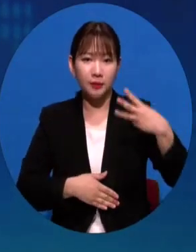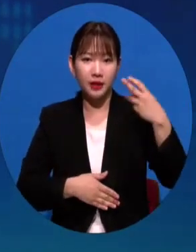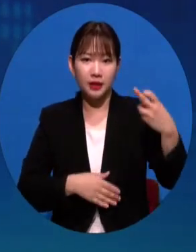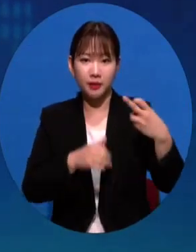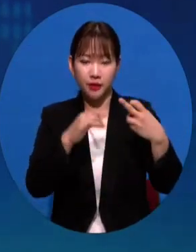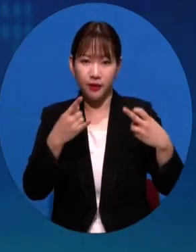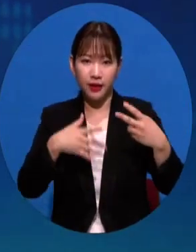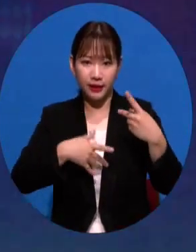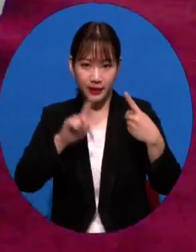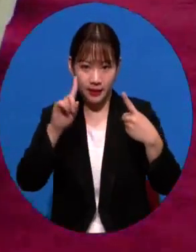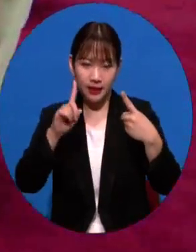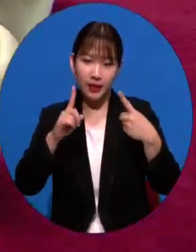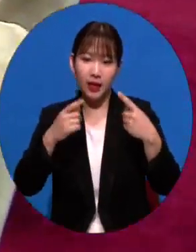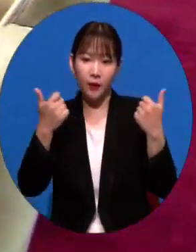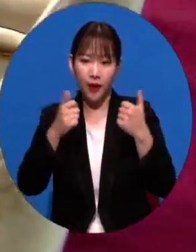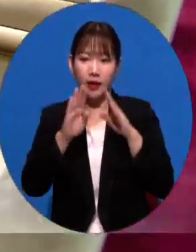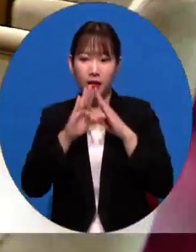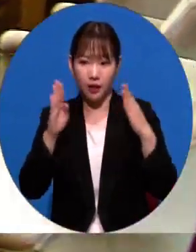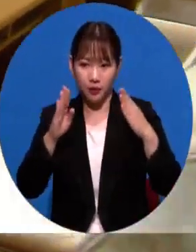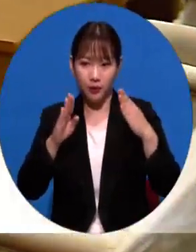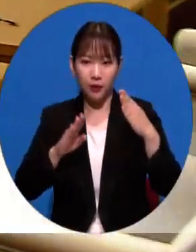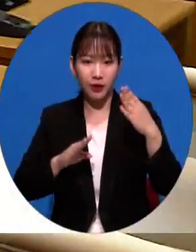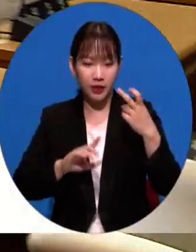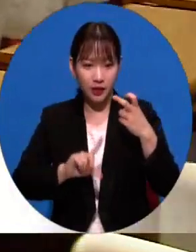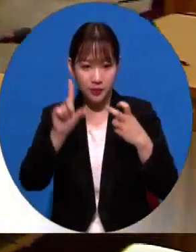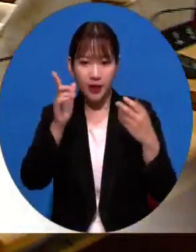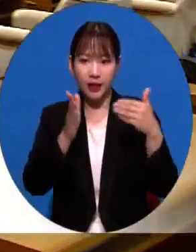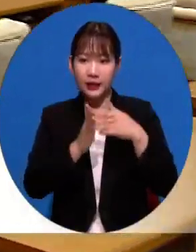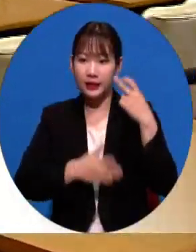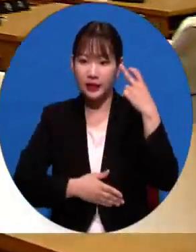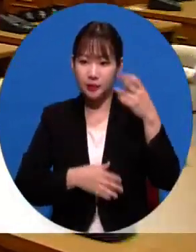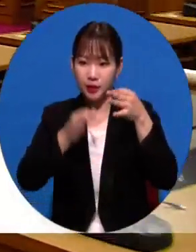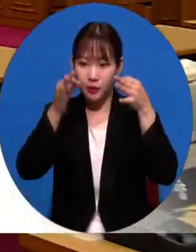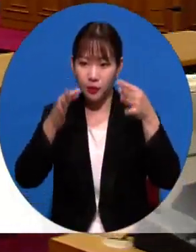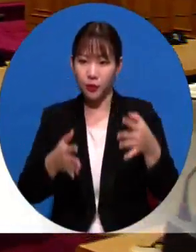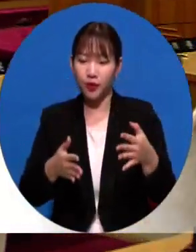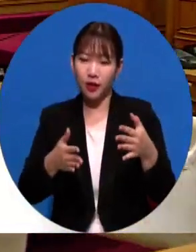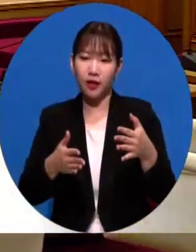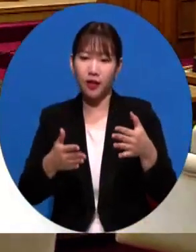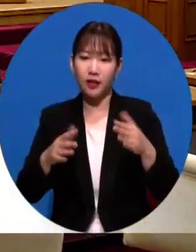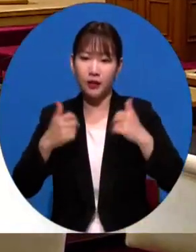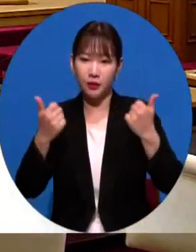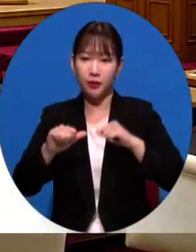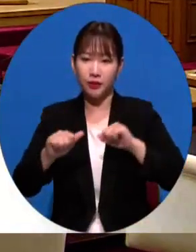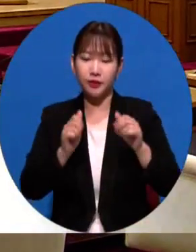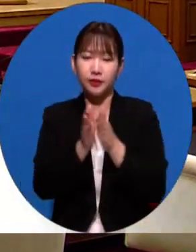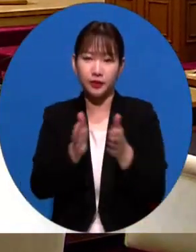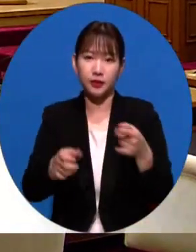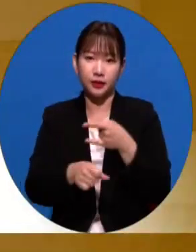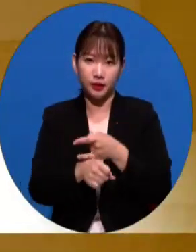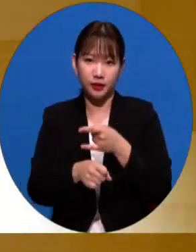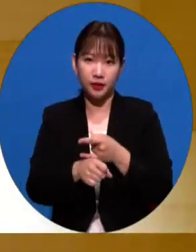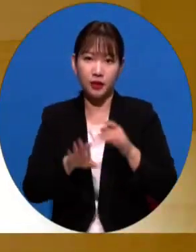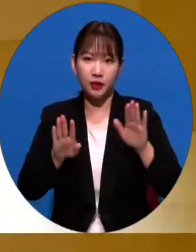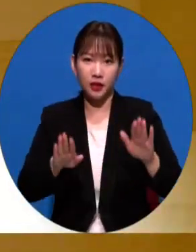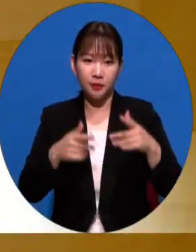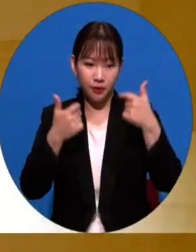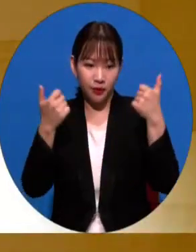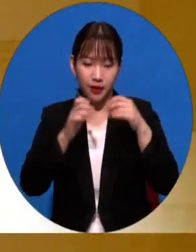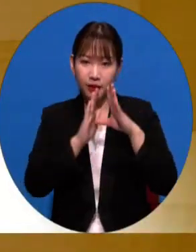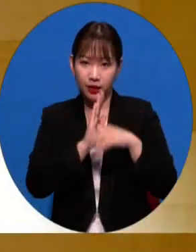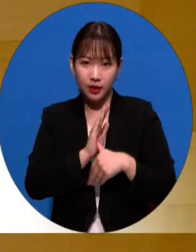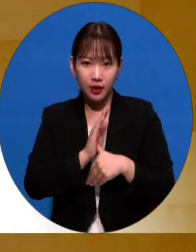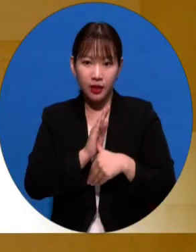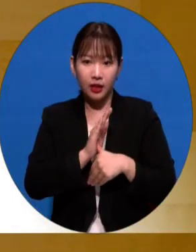제312회 1차 정례회를 열고 오는 20일까지 12일간의 의정 활동에 들어갑니다. 이번